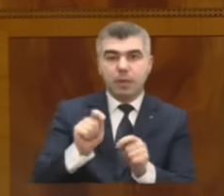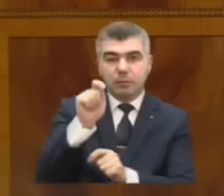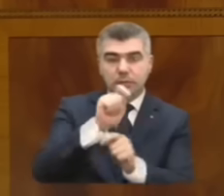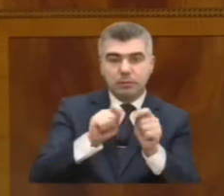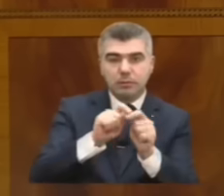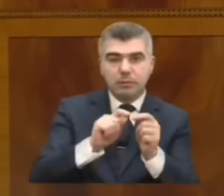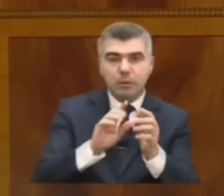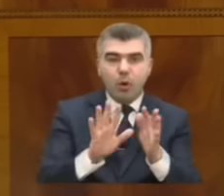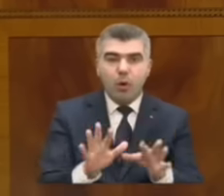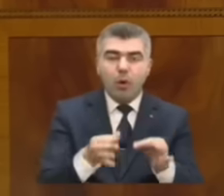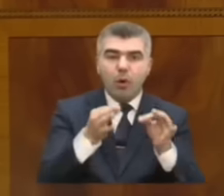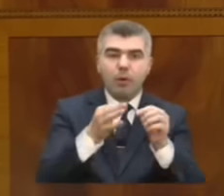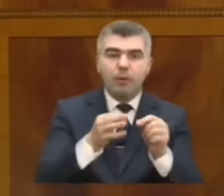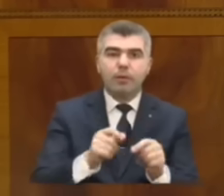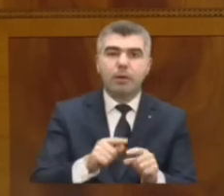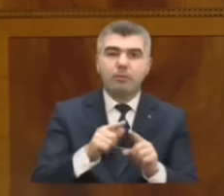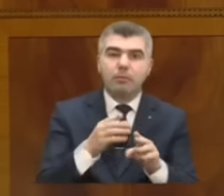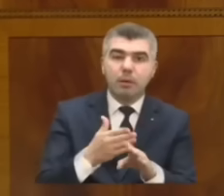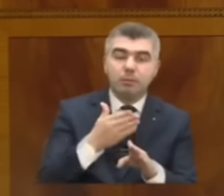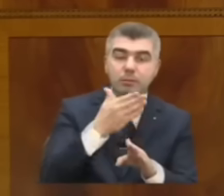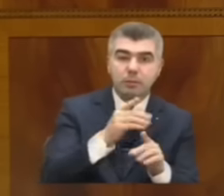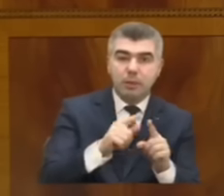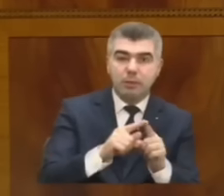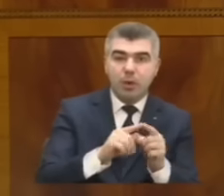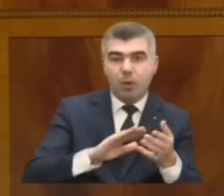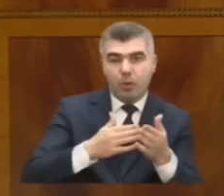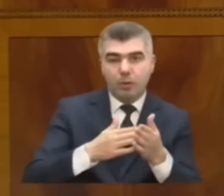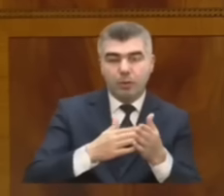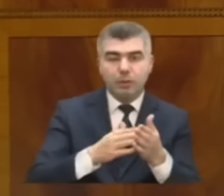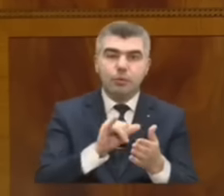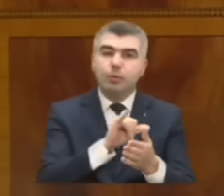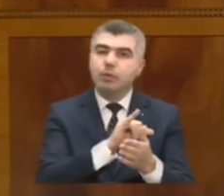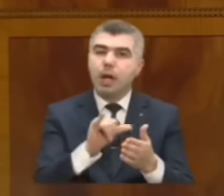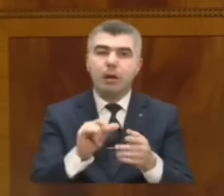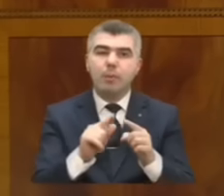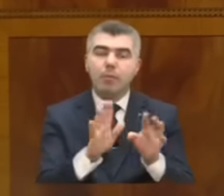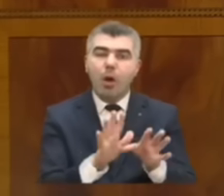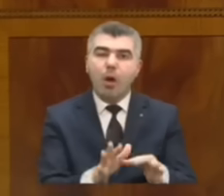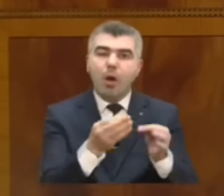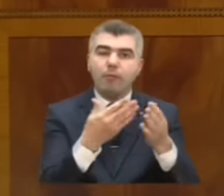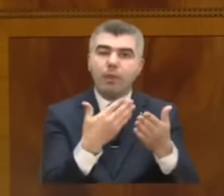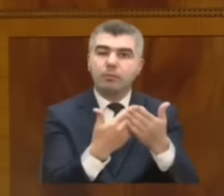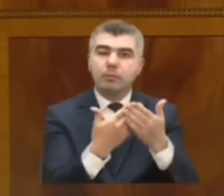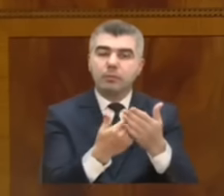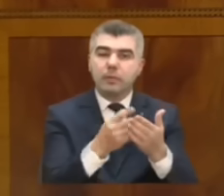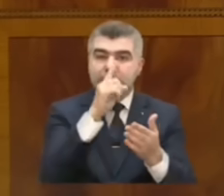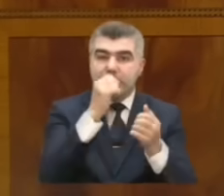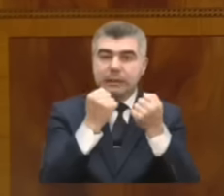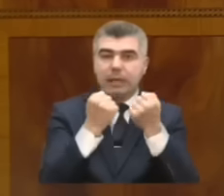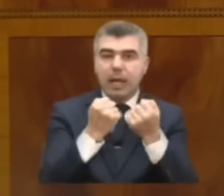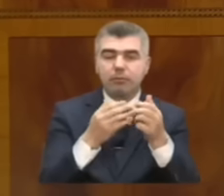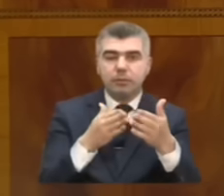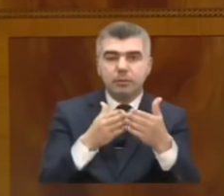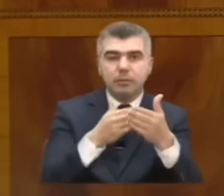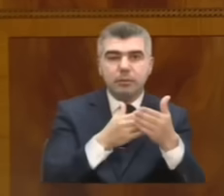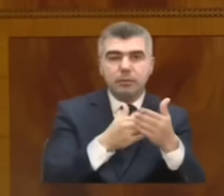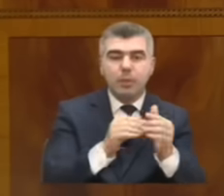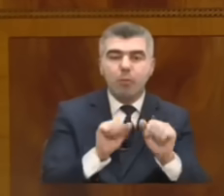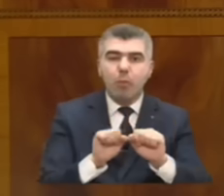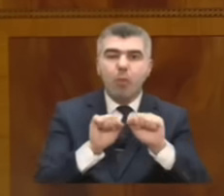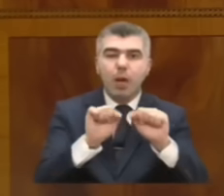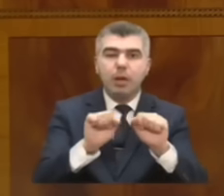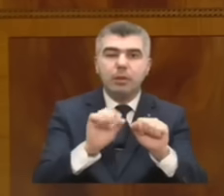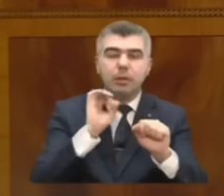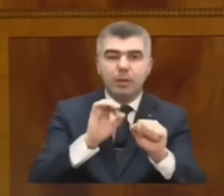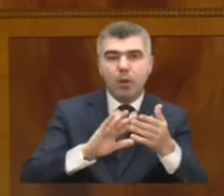بعضها لتلج مجال التصدير، فإنه لا يقدم حلولا ملموسة للصعوبات الكبيرة التي يواجهها سواء في